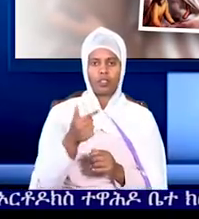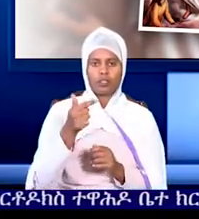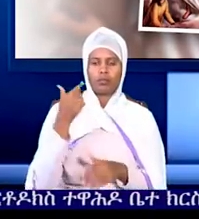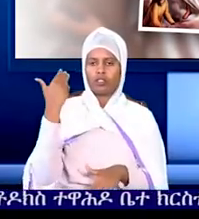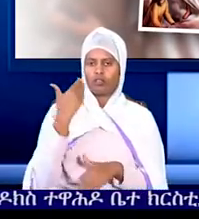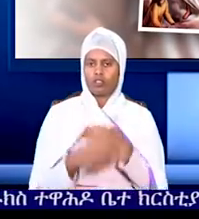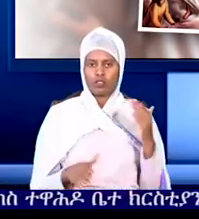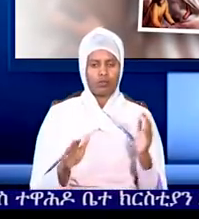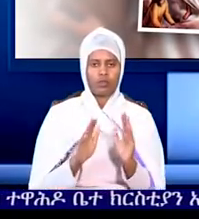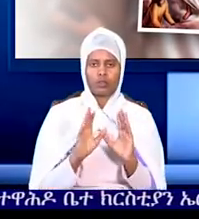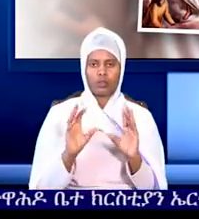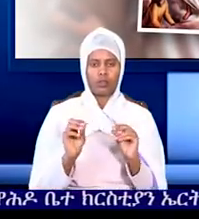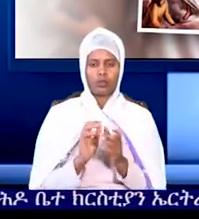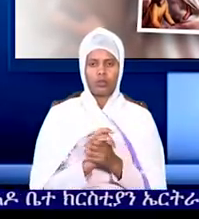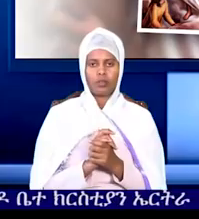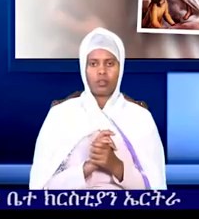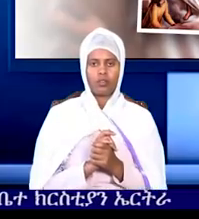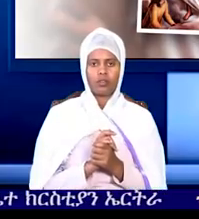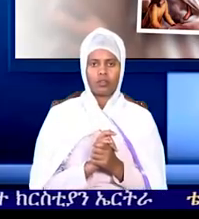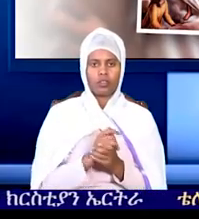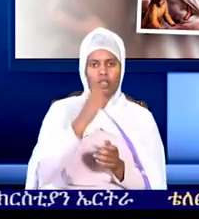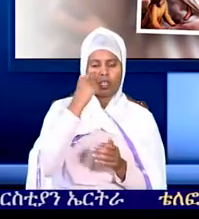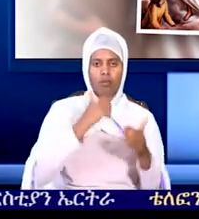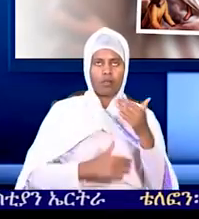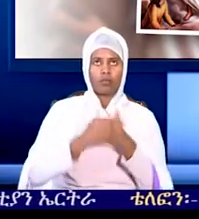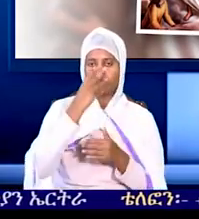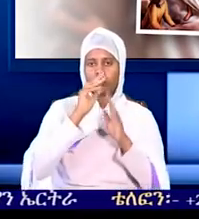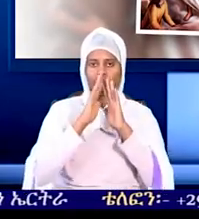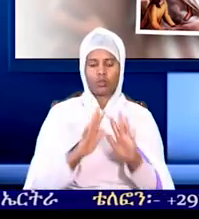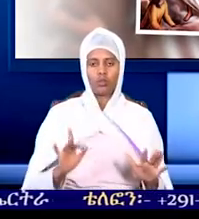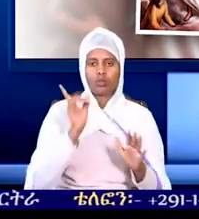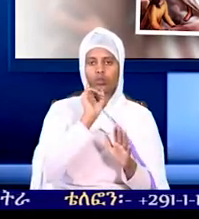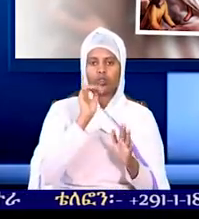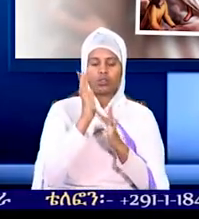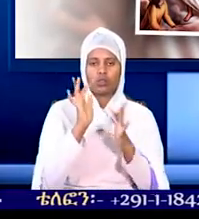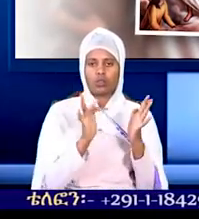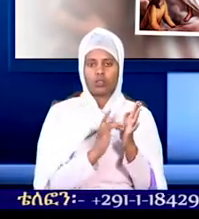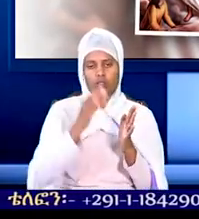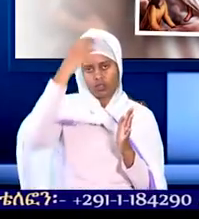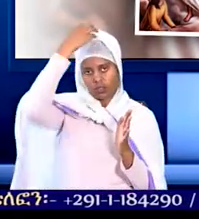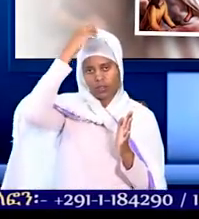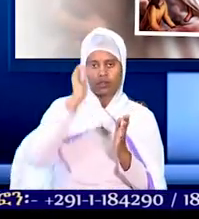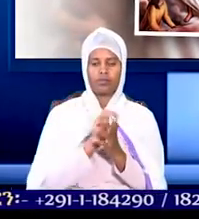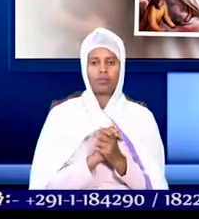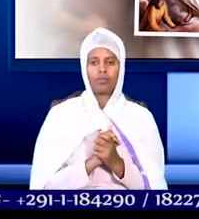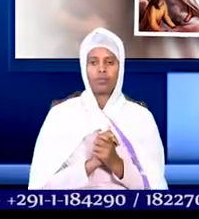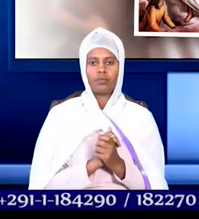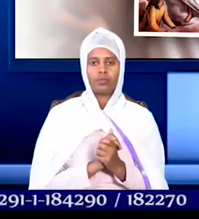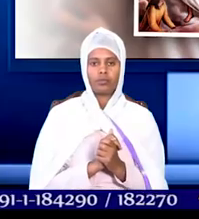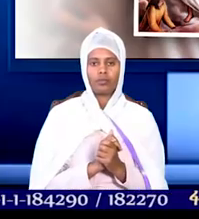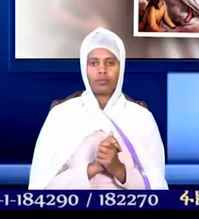እንሆ እቲ ትንቢት ተፈፀመ ጠፈረ ፅድቂ ጠፈረ ሃይማኖት መንፈስ ቅዱስ ውእቱ ኢየሱስ ክርስቶስ